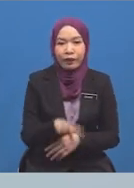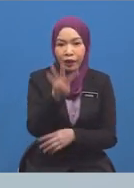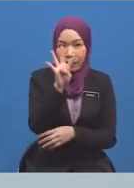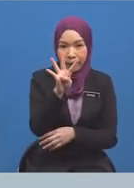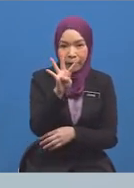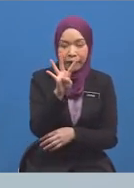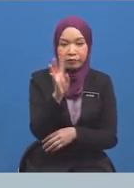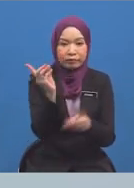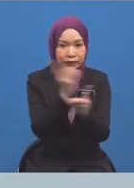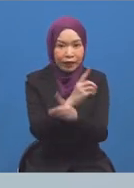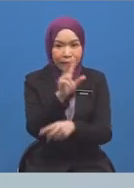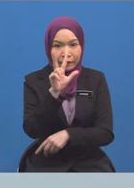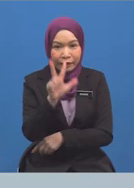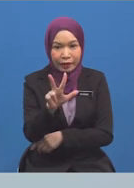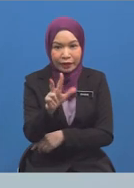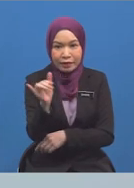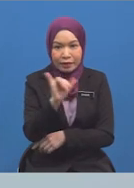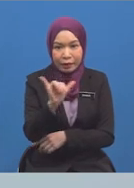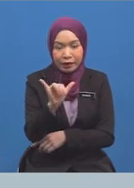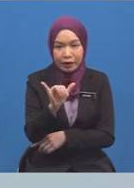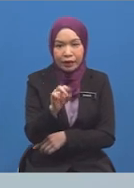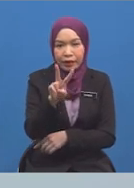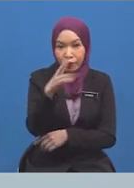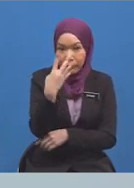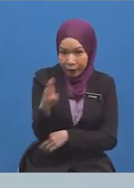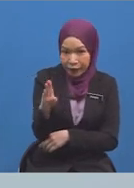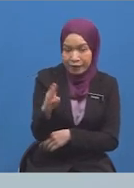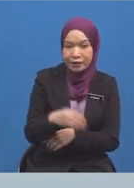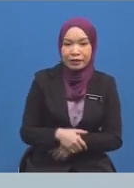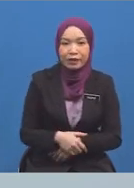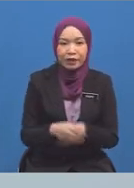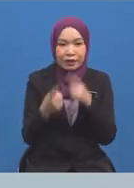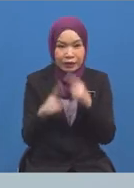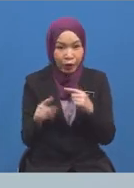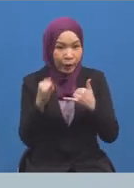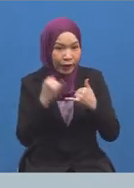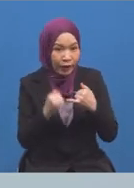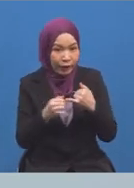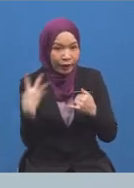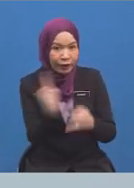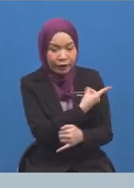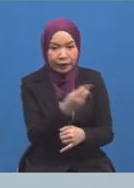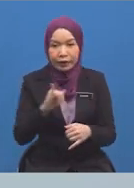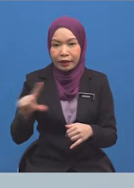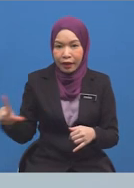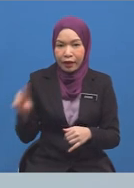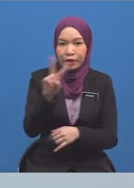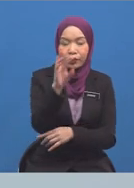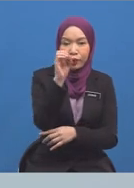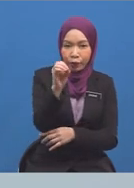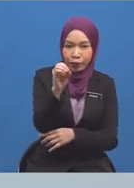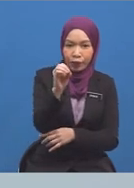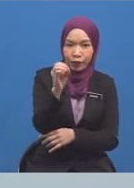24 darat 3 = 12 jawaban akhir kita adalah